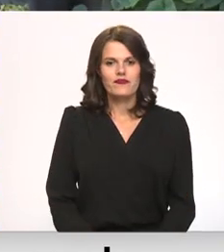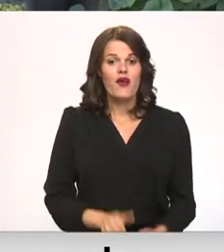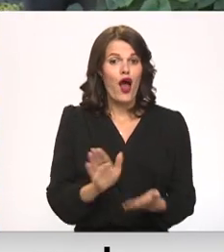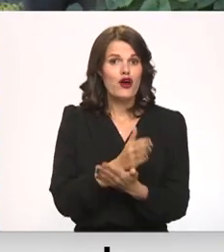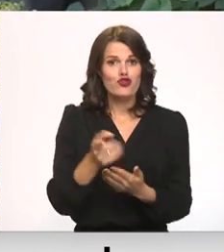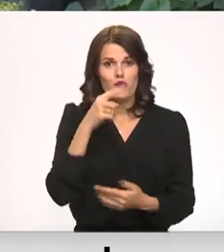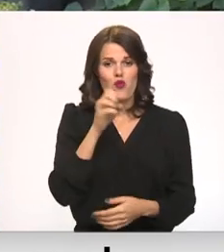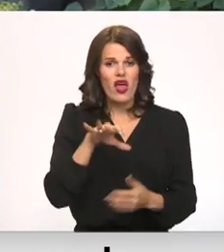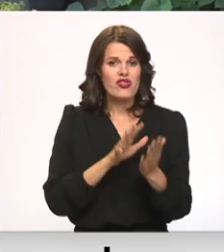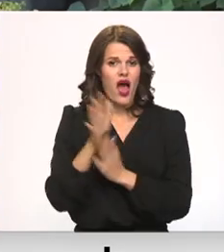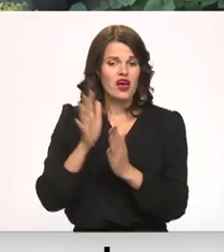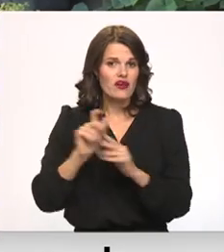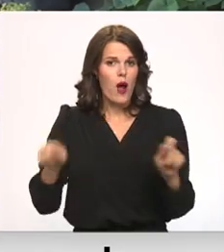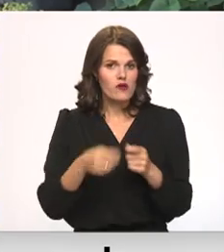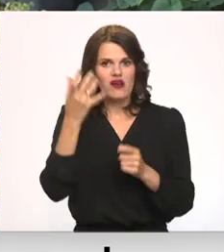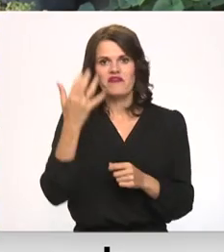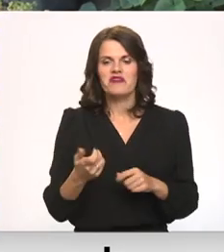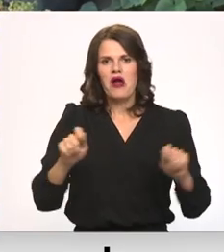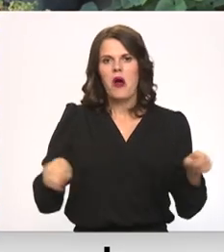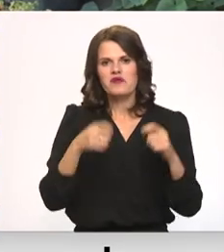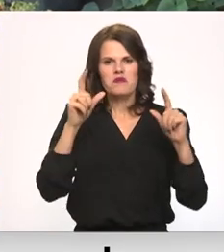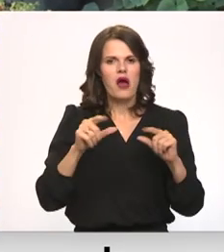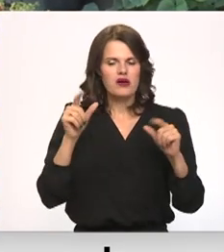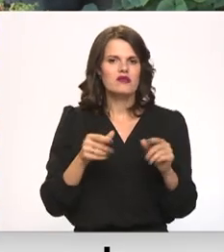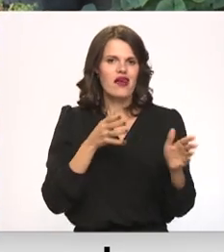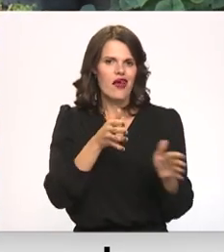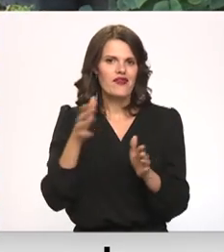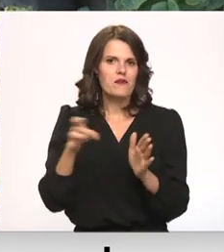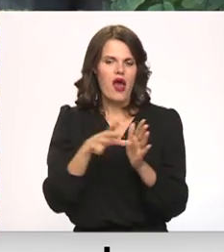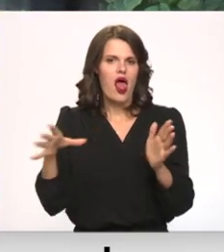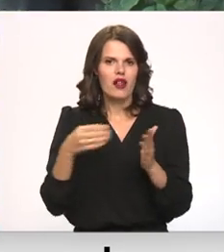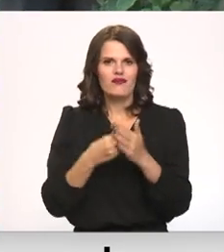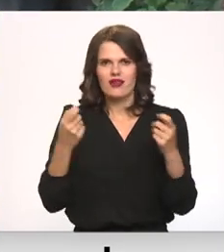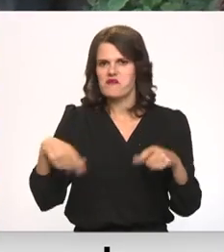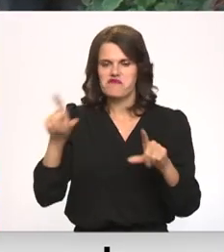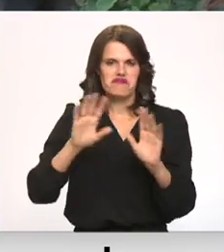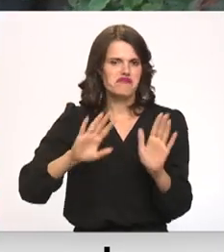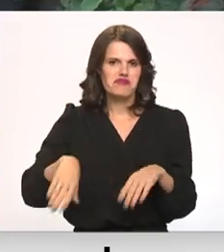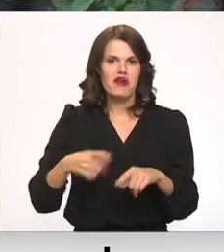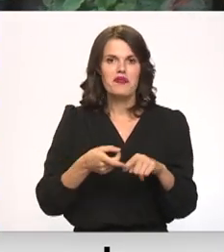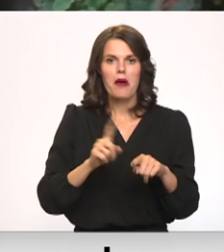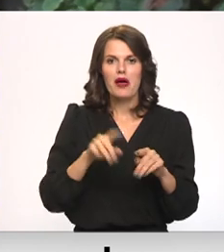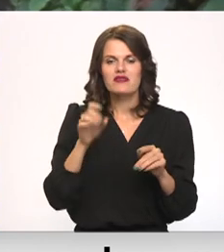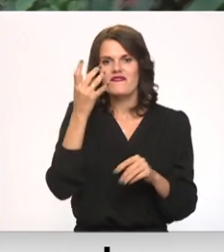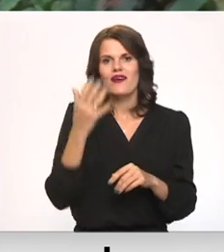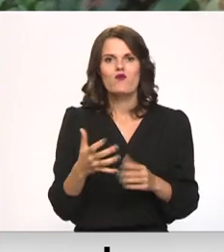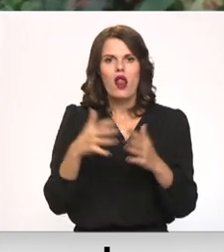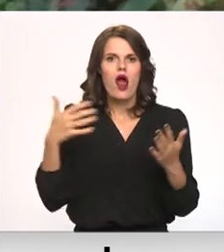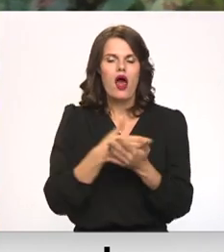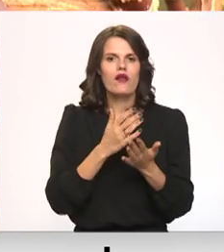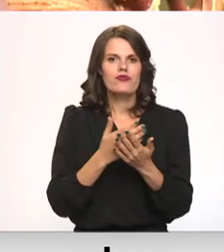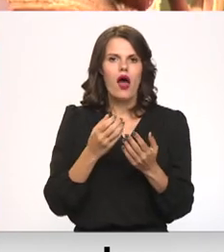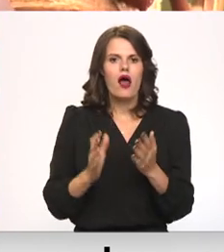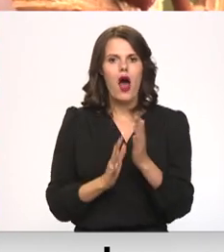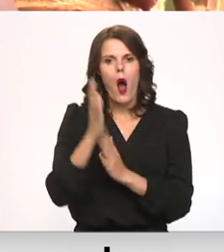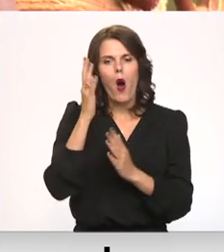Atšķirībā no dārzeņu audzētājiem vīnogu audzētājus mazāk ietekmējot energoresursu cenu lēciens, jo vīnogas lielākoties aug dārzā